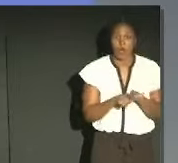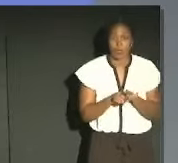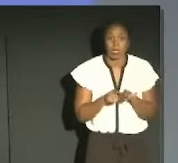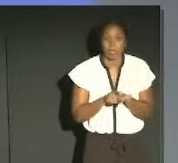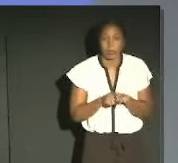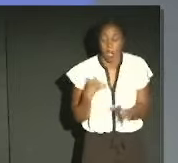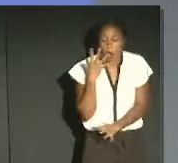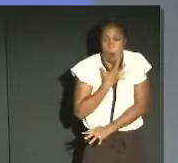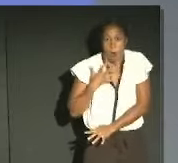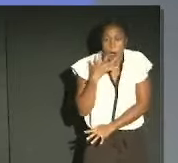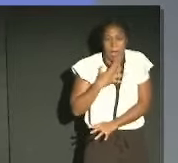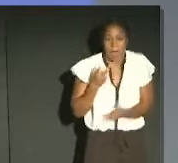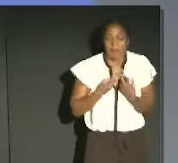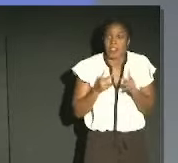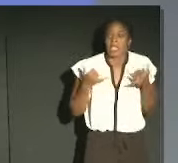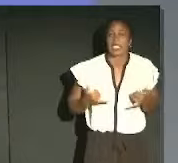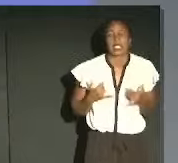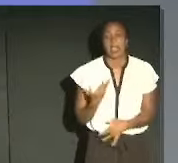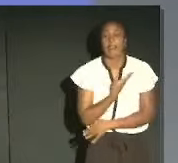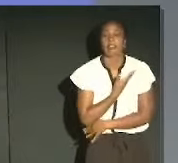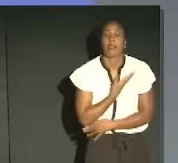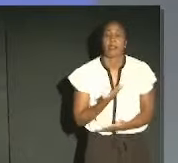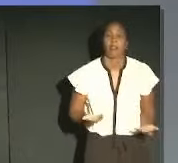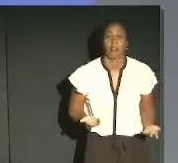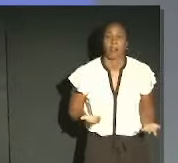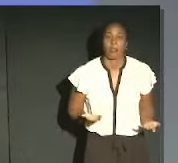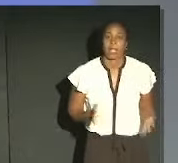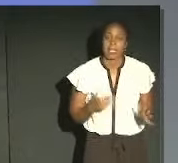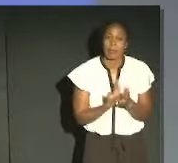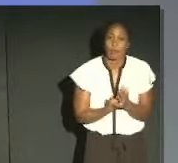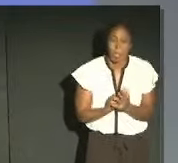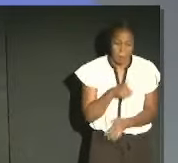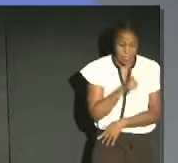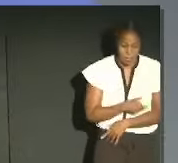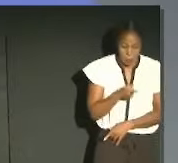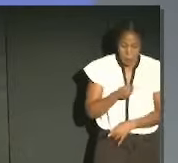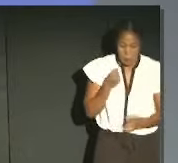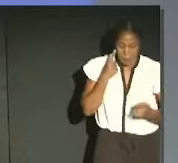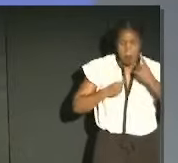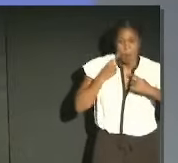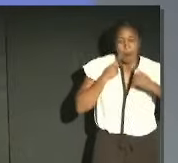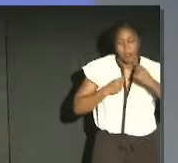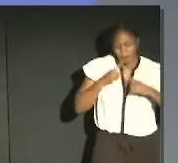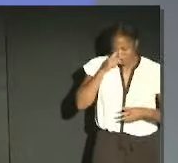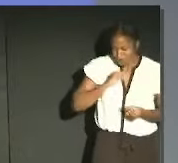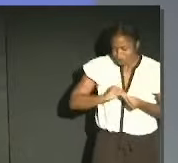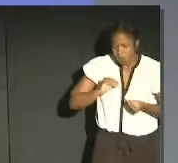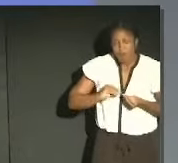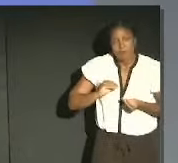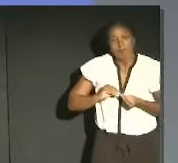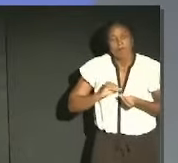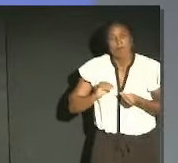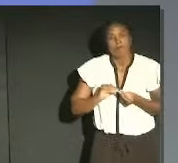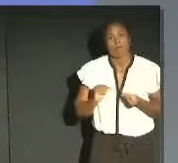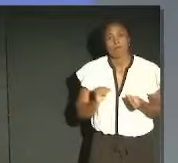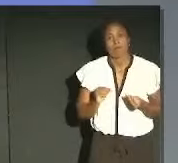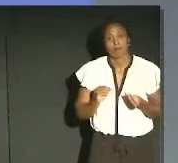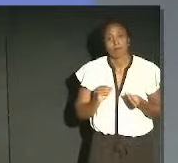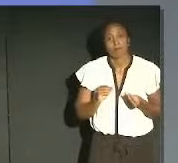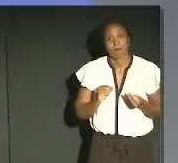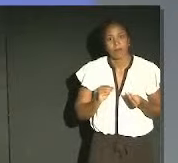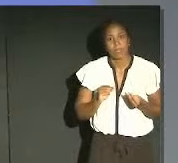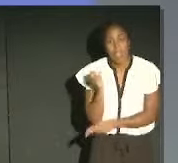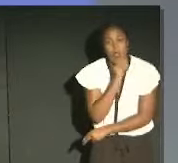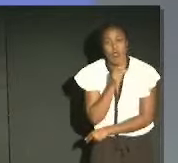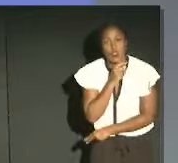l'enfer de Gaza et il se disait que peut-être qu'il était dans le fait de d'être au bloc et de devoir agir dans